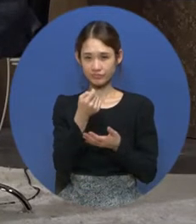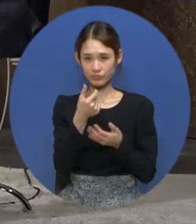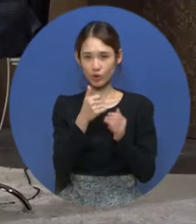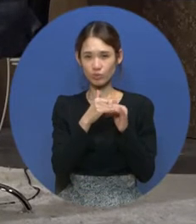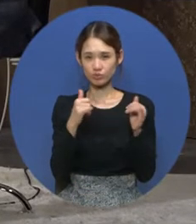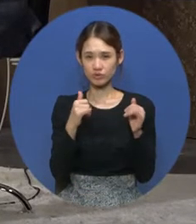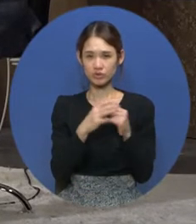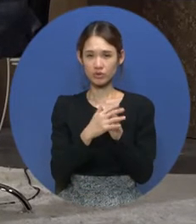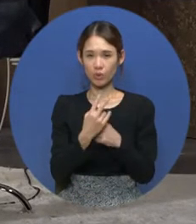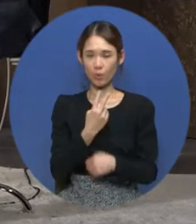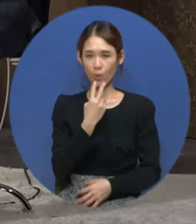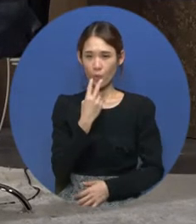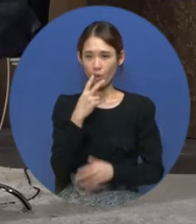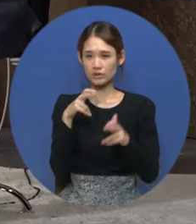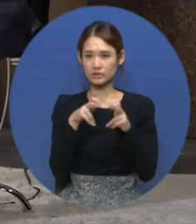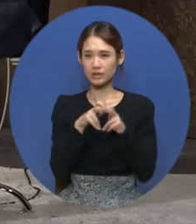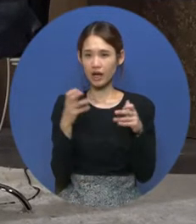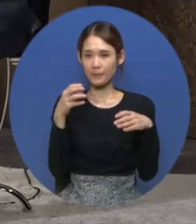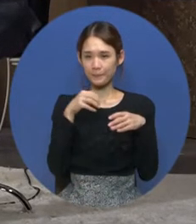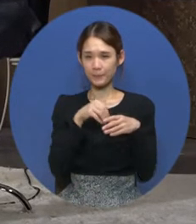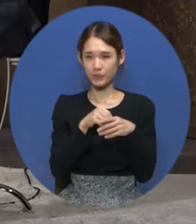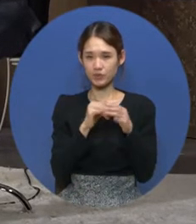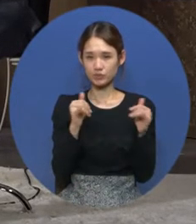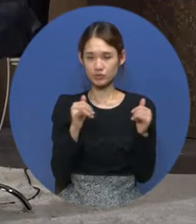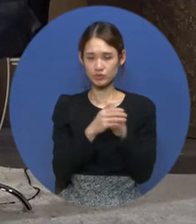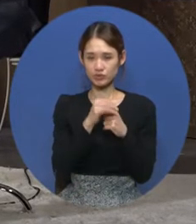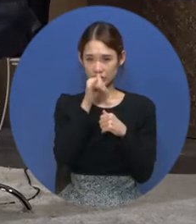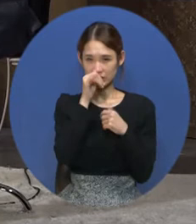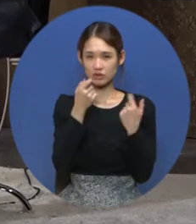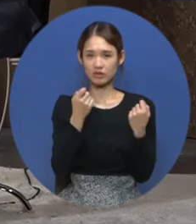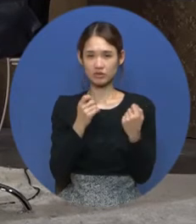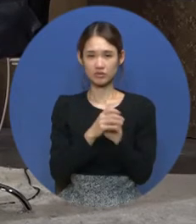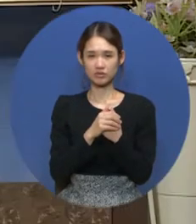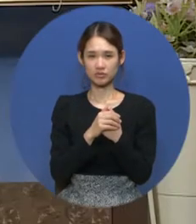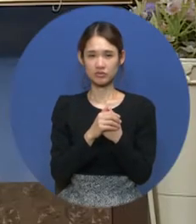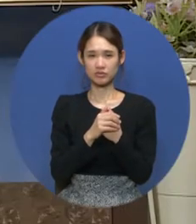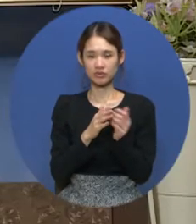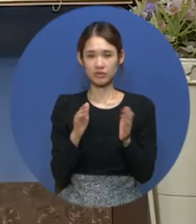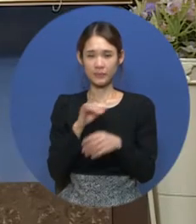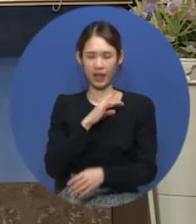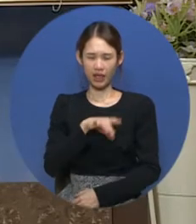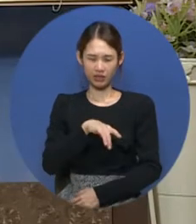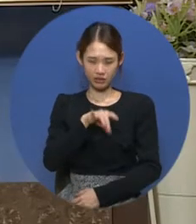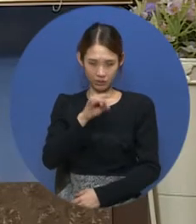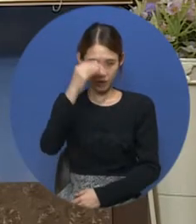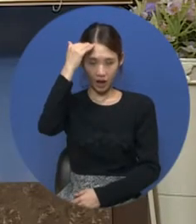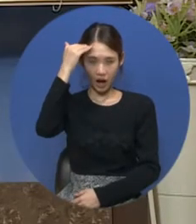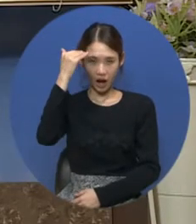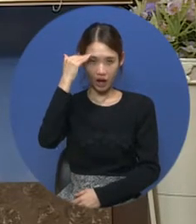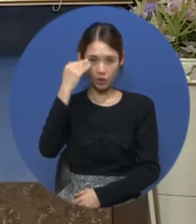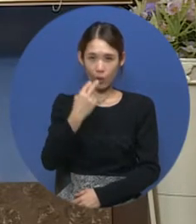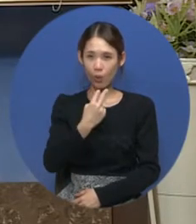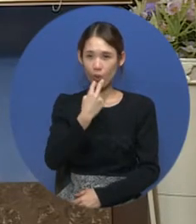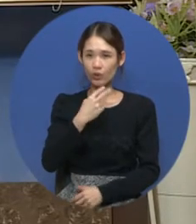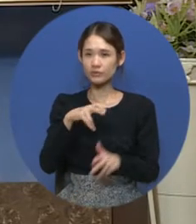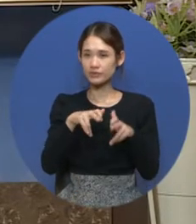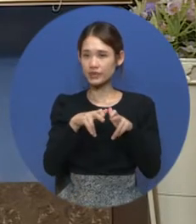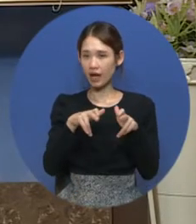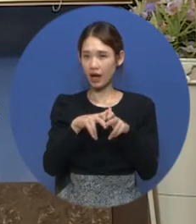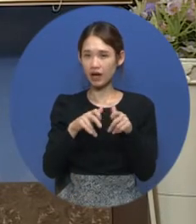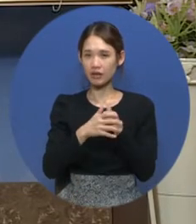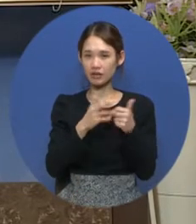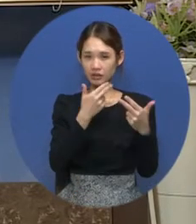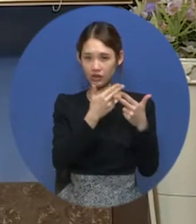또 그 호흡계 장애 소카 분들이 계신 것 같은데요 그러면 이 처음에 항구 호흡계 장애